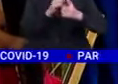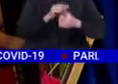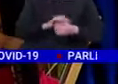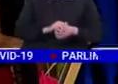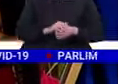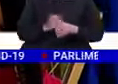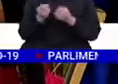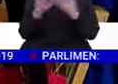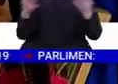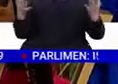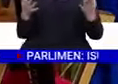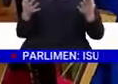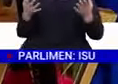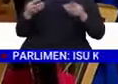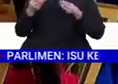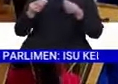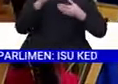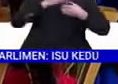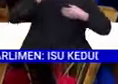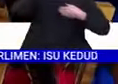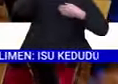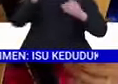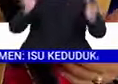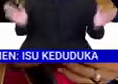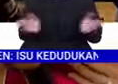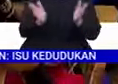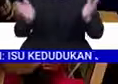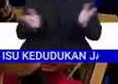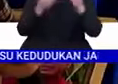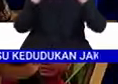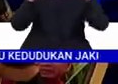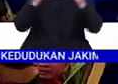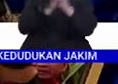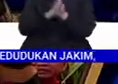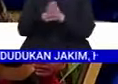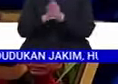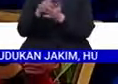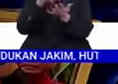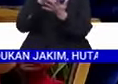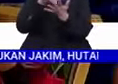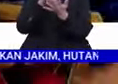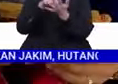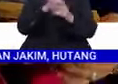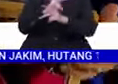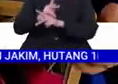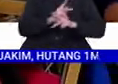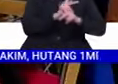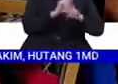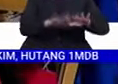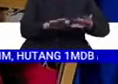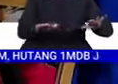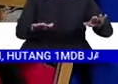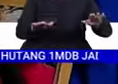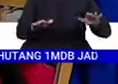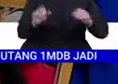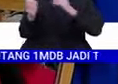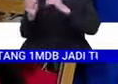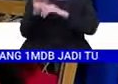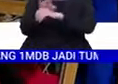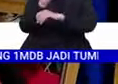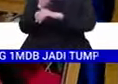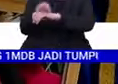yang banyak memberi inspirasi pada jalan supaya jaye da Jin jaga dia di sebuah SMU Hai